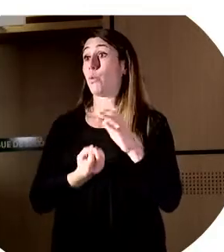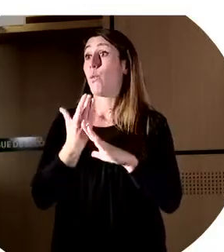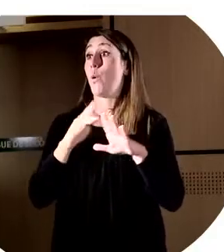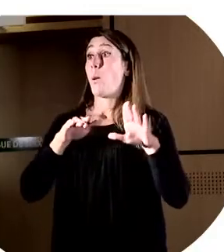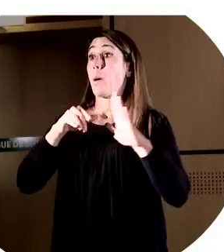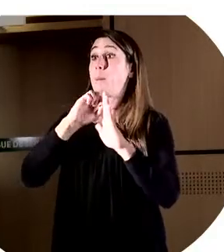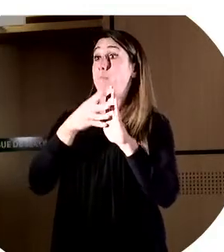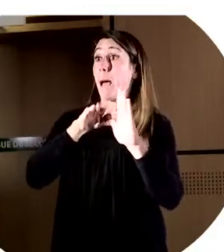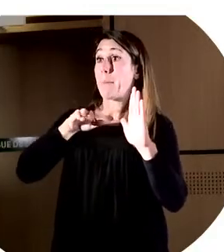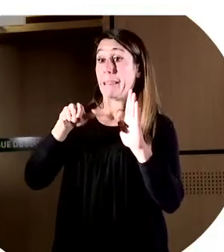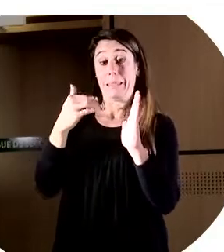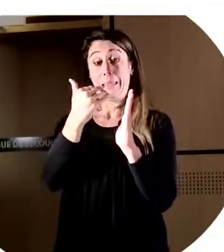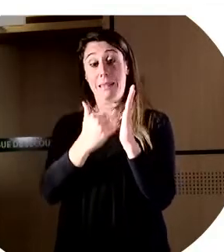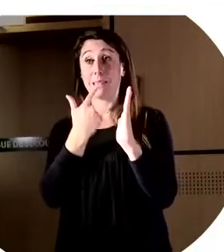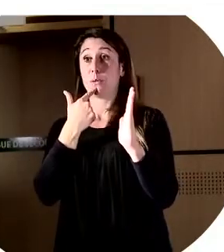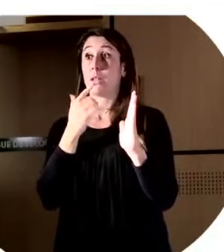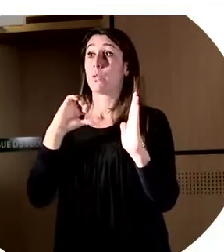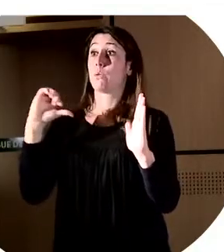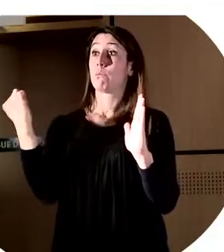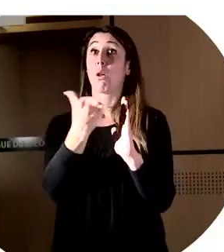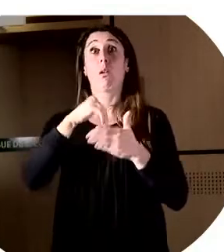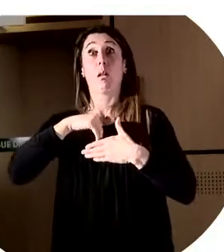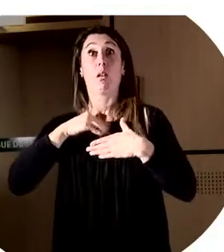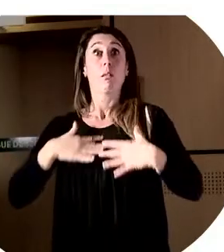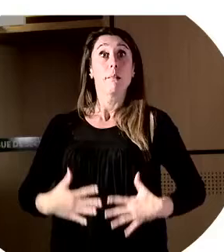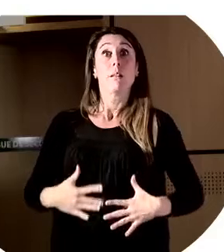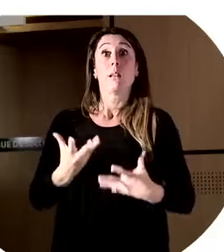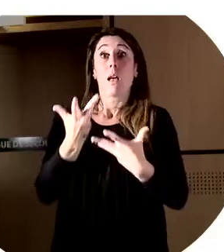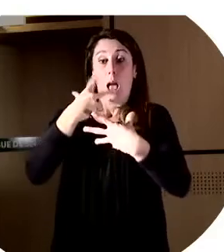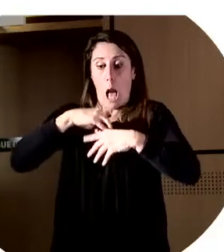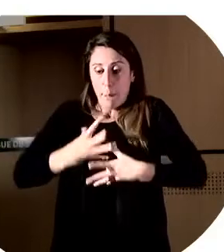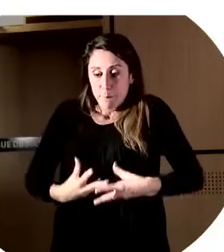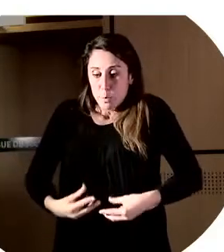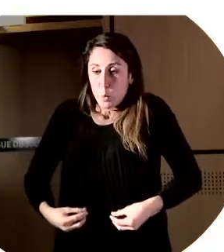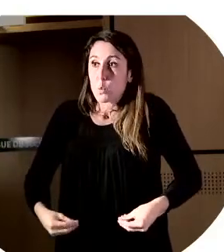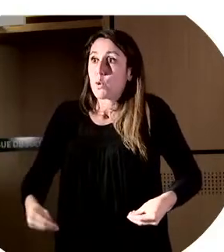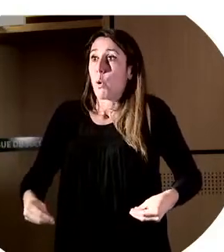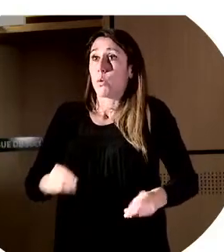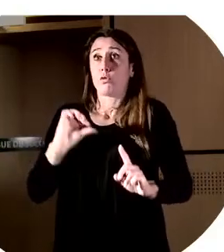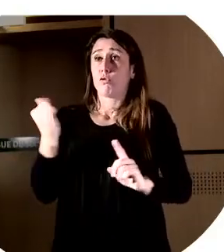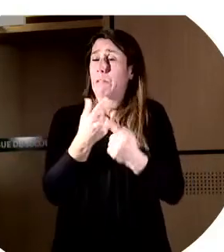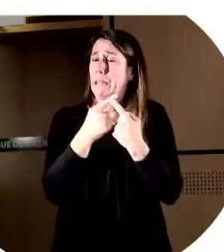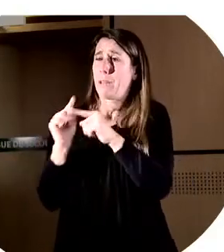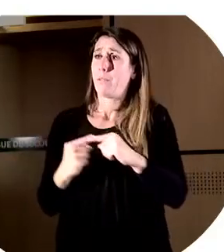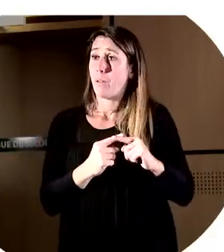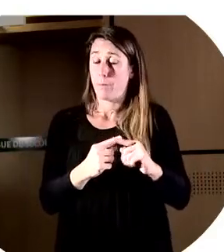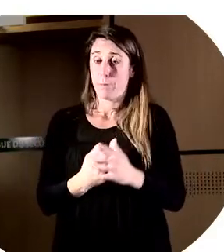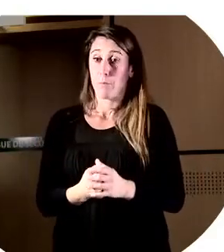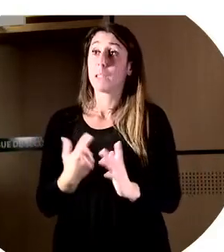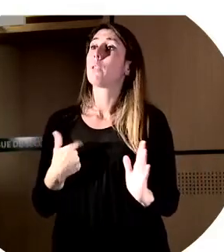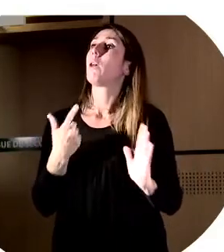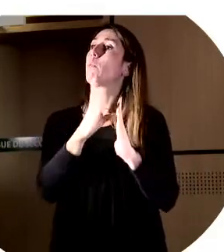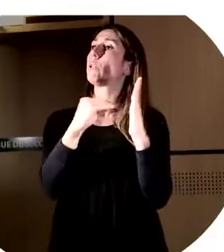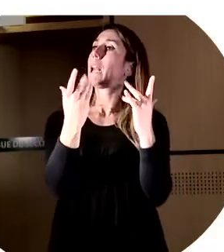constante d'absorption, qui va être les propriétés d'absorption de mon patient. Donc finalement, pour alimenter mon modèle mathématique,